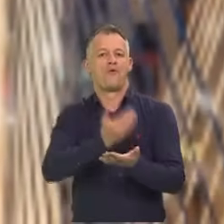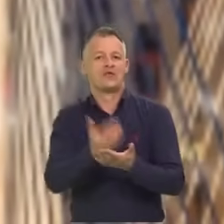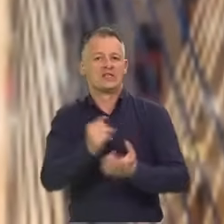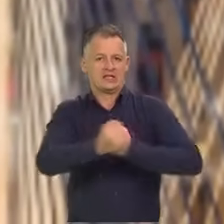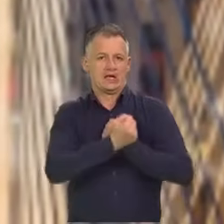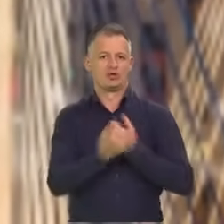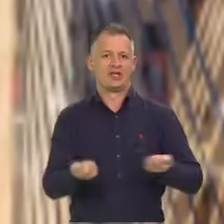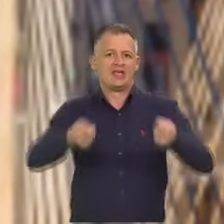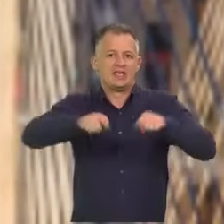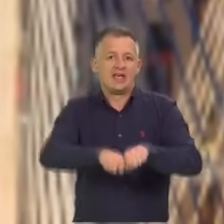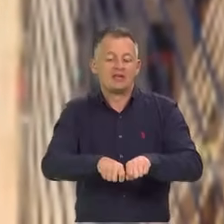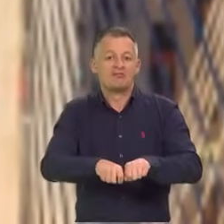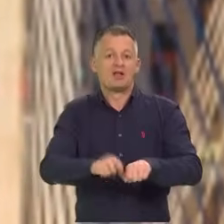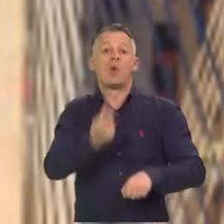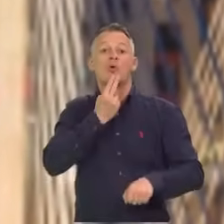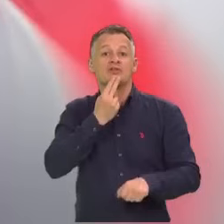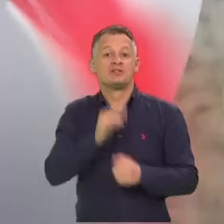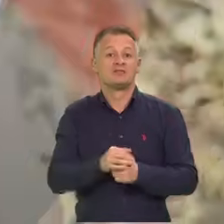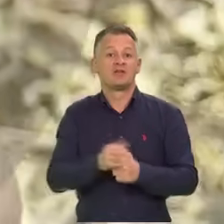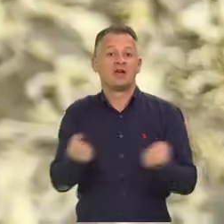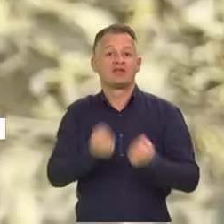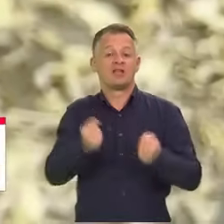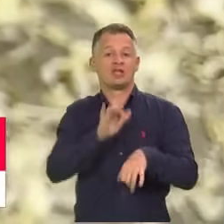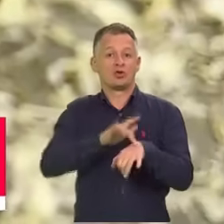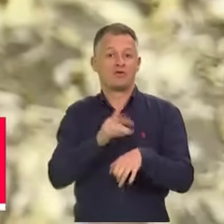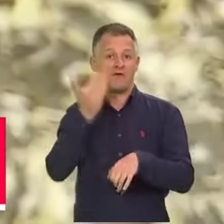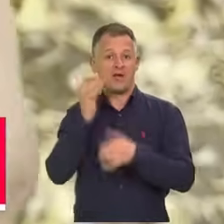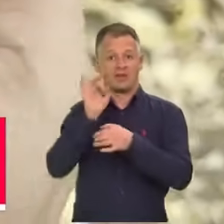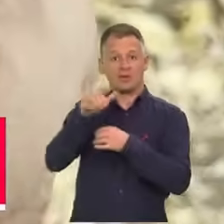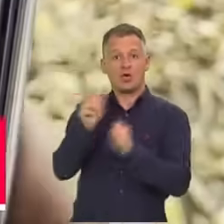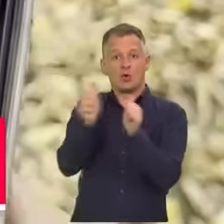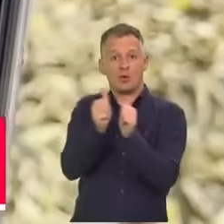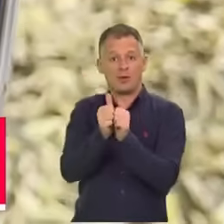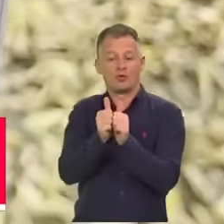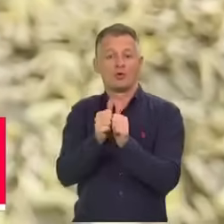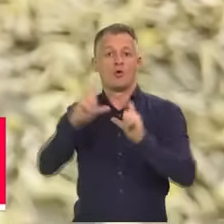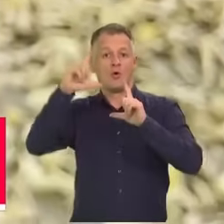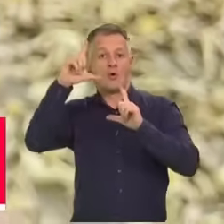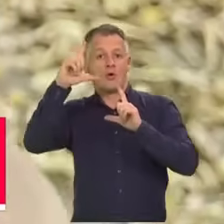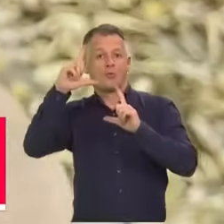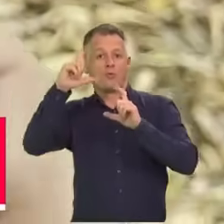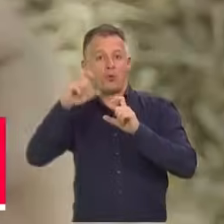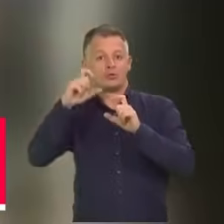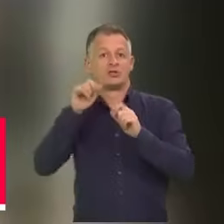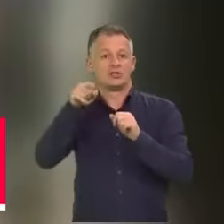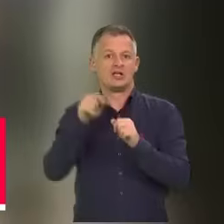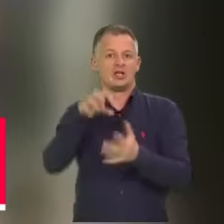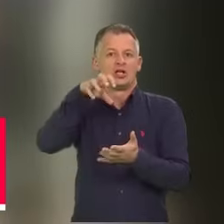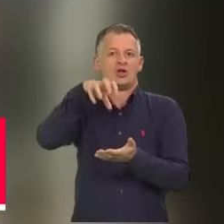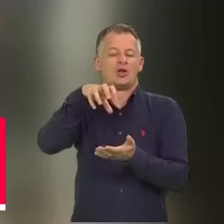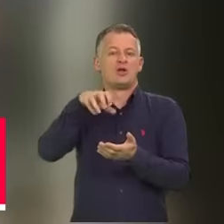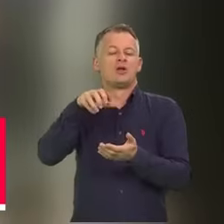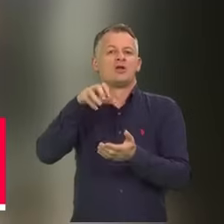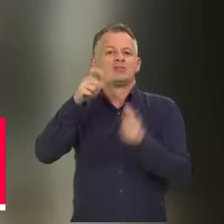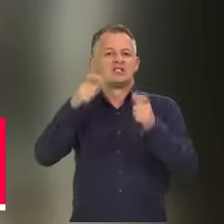O poveste de dragoste s-a încheiat la poliție. De profesie doctor, femeia îi trimitea iubitului poze din sările de autopsie cu